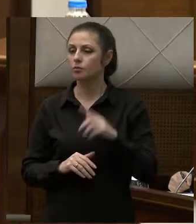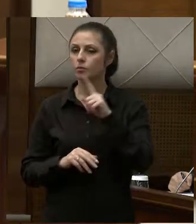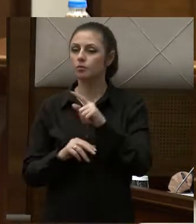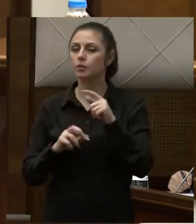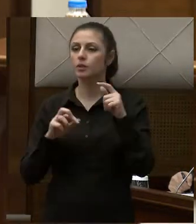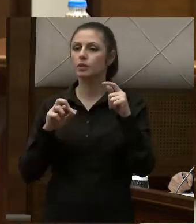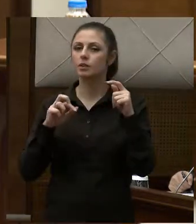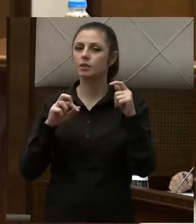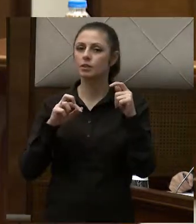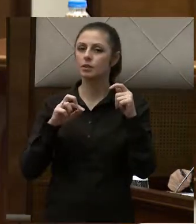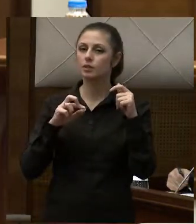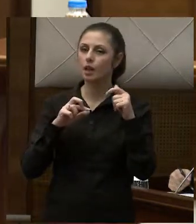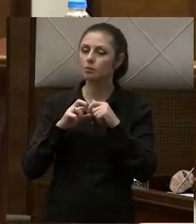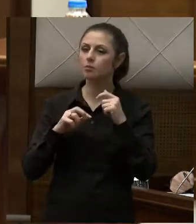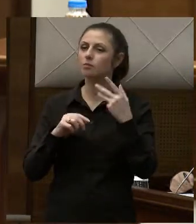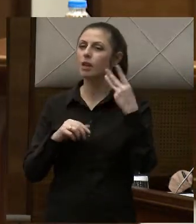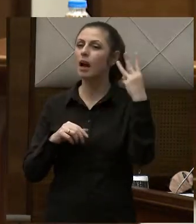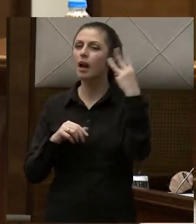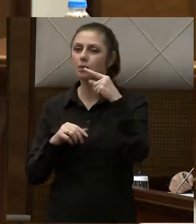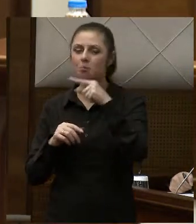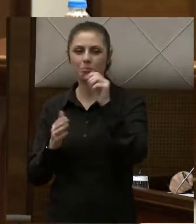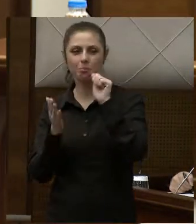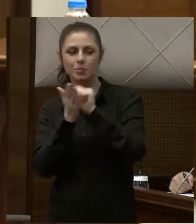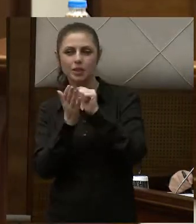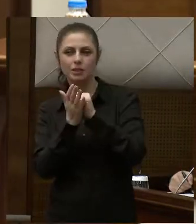rahmetlik Erbakan'ın deyimiyle bu medya kartelleri